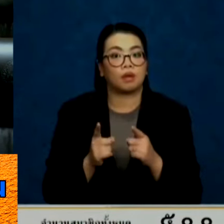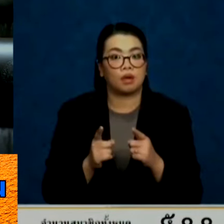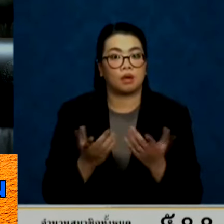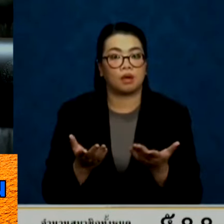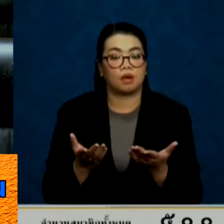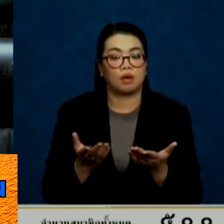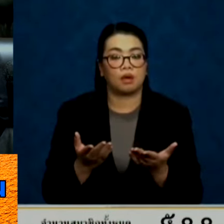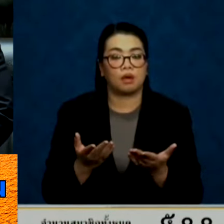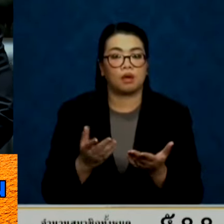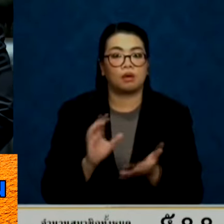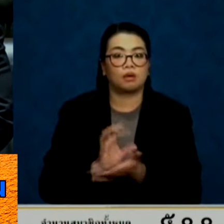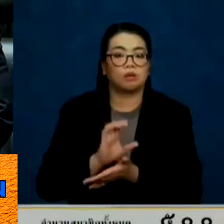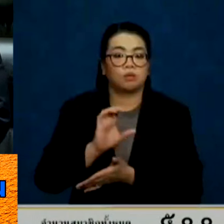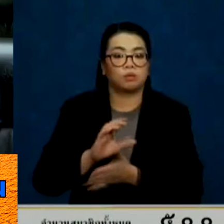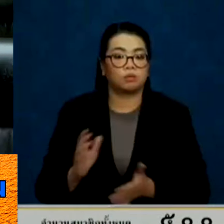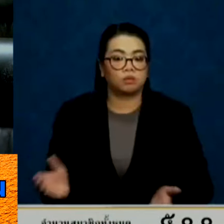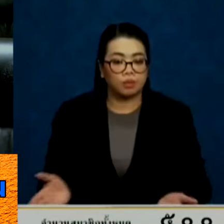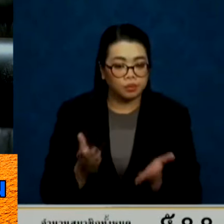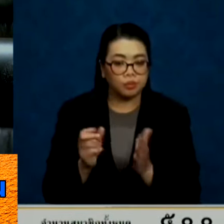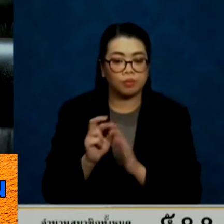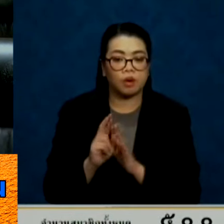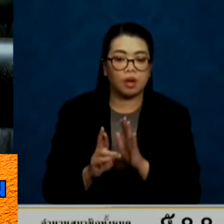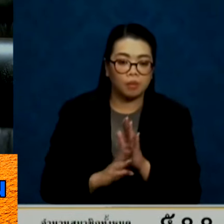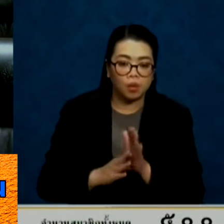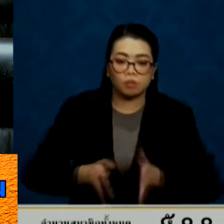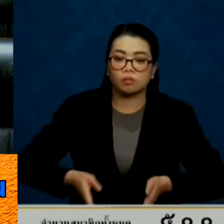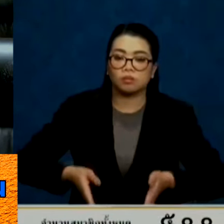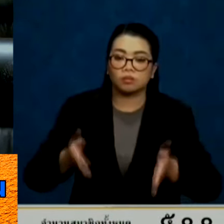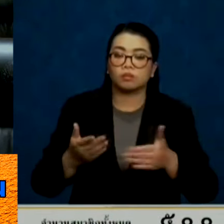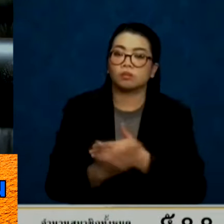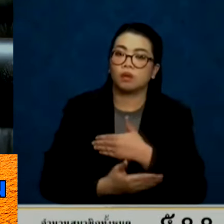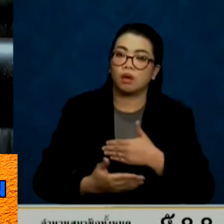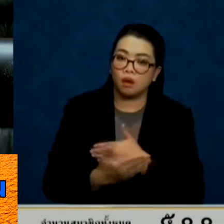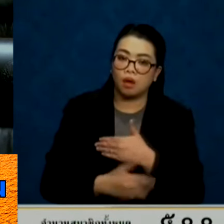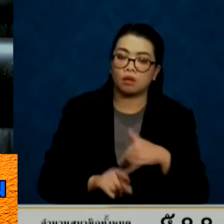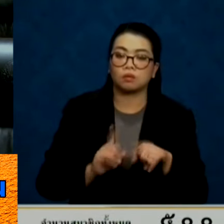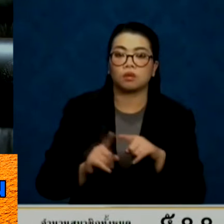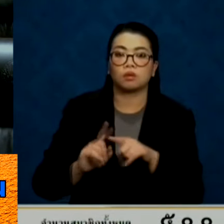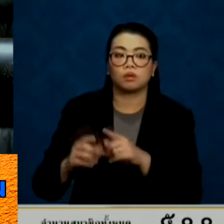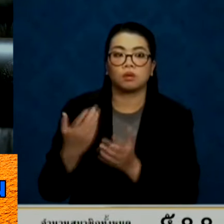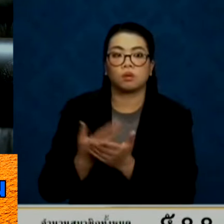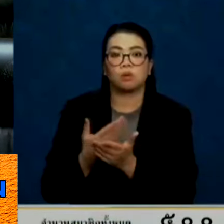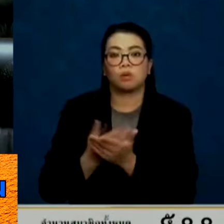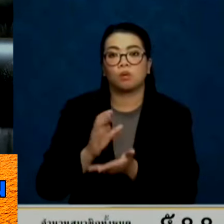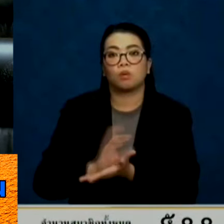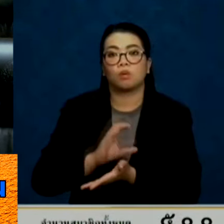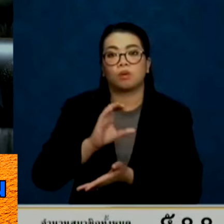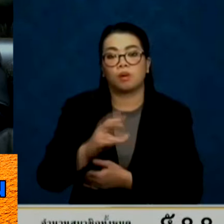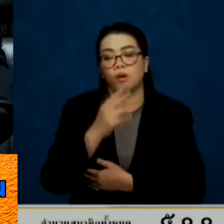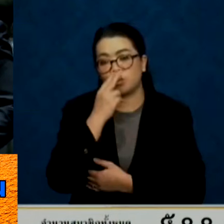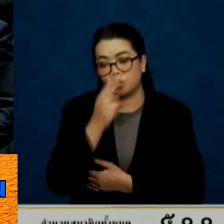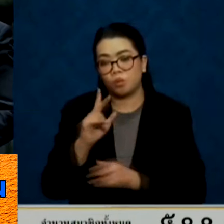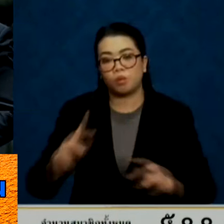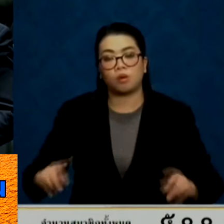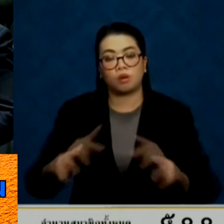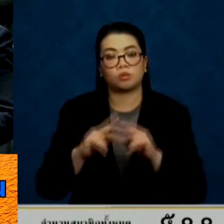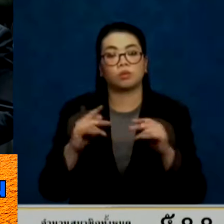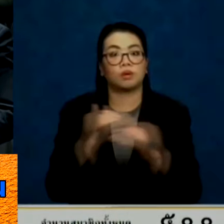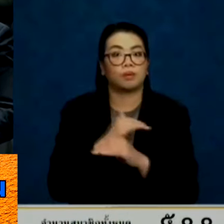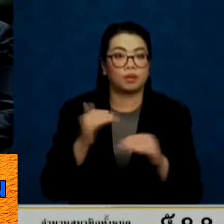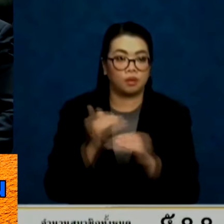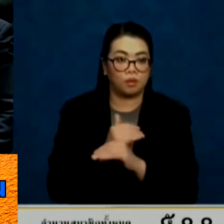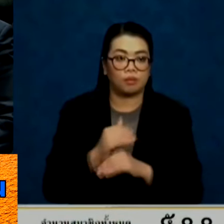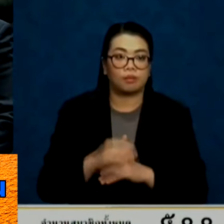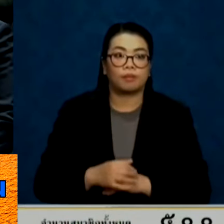ขาดการสนับสนุนระบบลางระบบทางลางผมไปดูก็ประมาณของของกะทวงคมานาคม